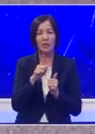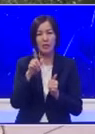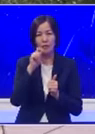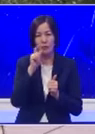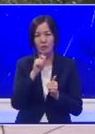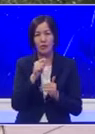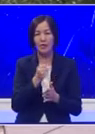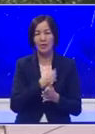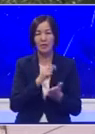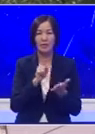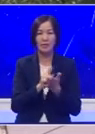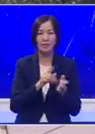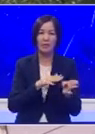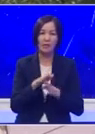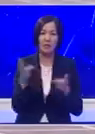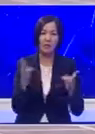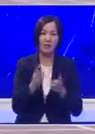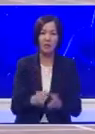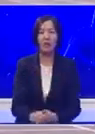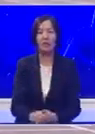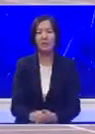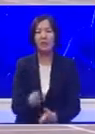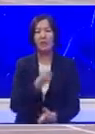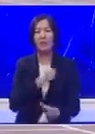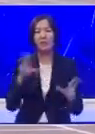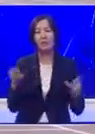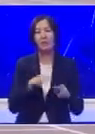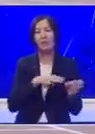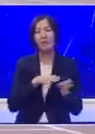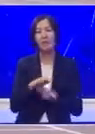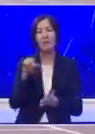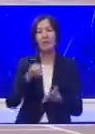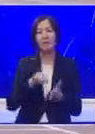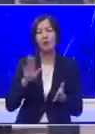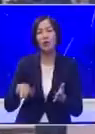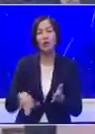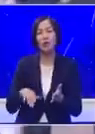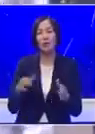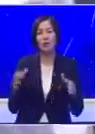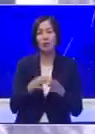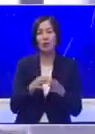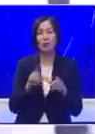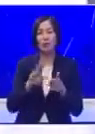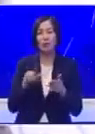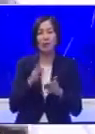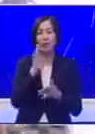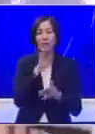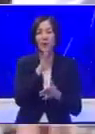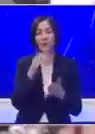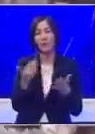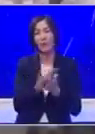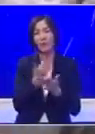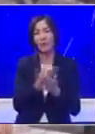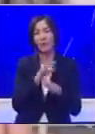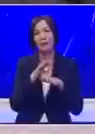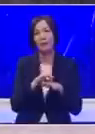әскери қызмет атқаруы керек. Ант қабылдап көрсетілім сөз сөйлегеннен кейін бөлімше командирлері ата-аналарымен әңгімелесулер